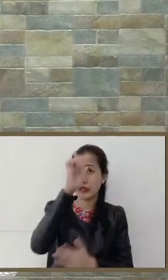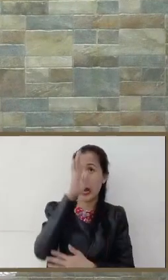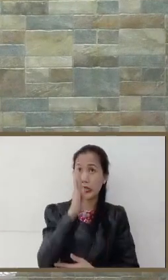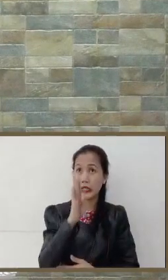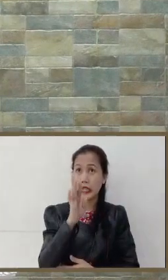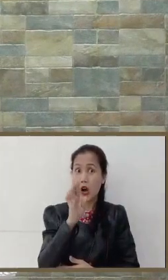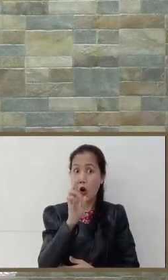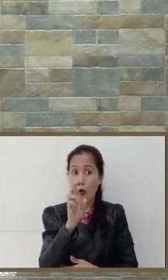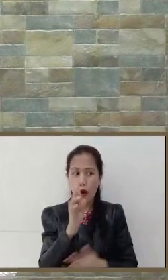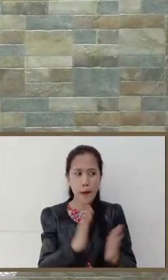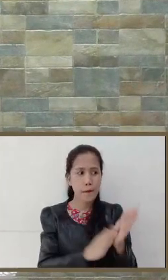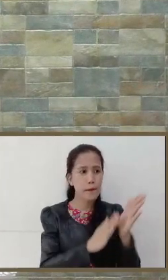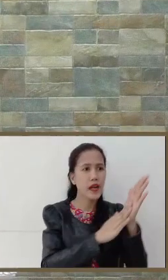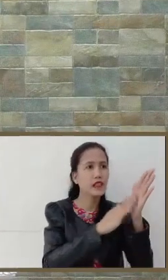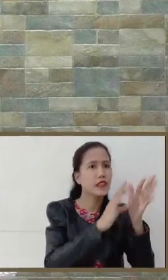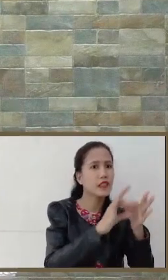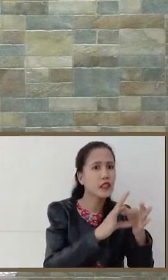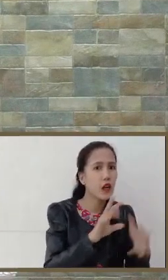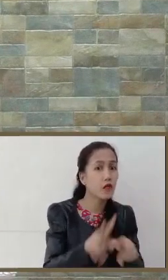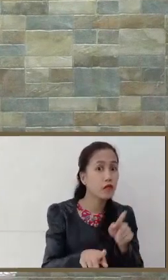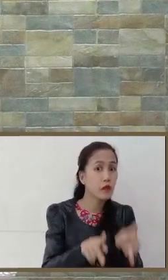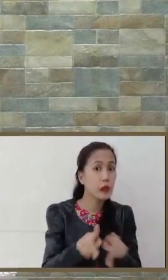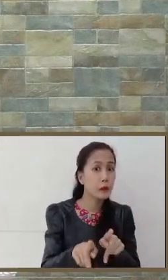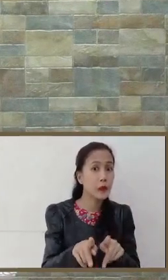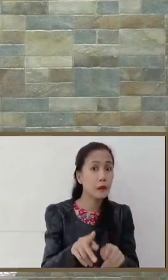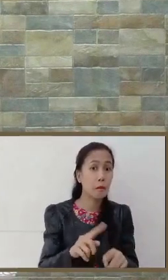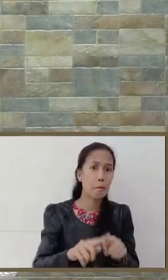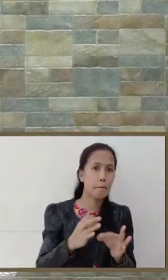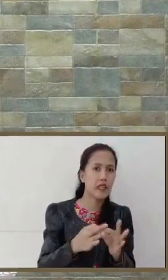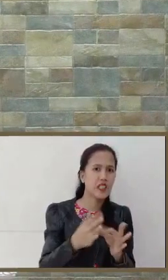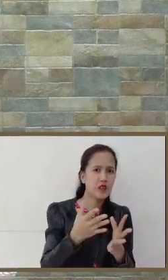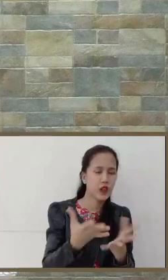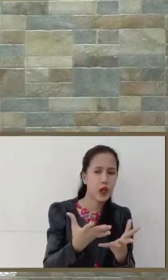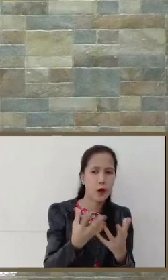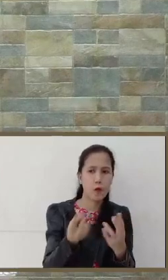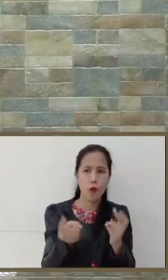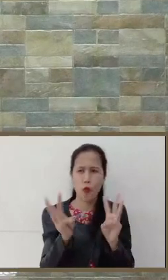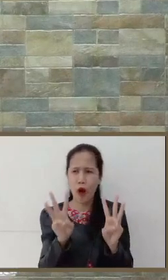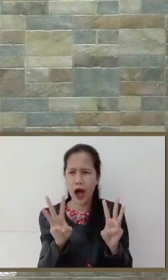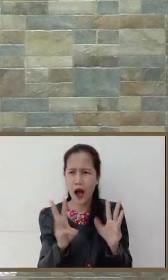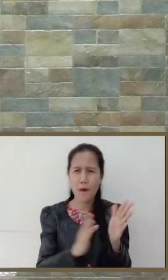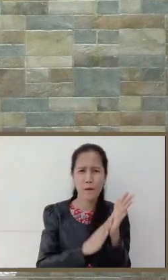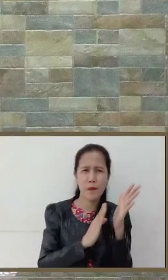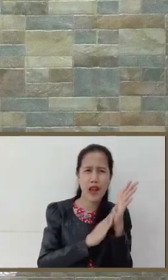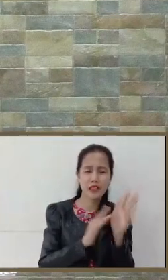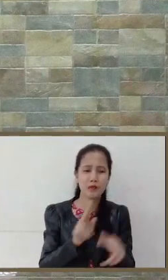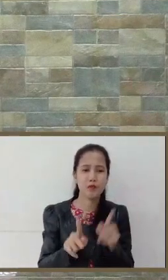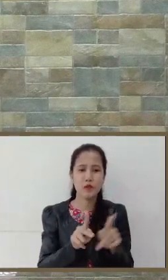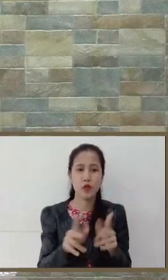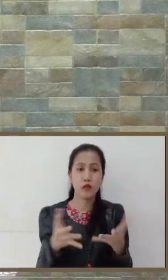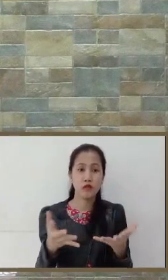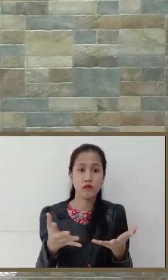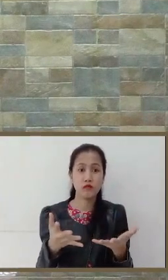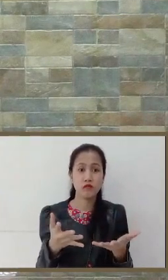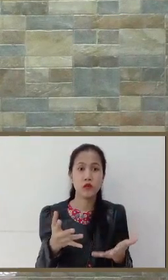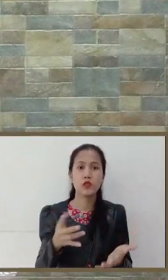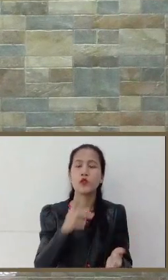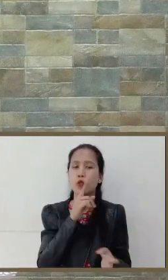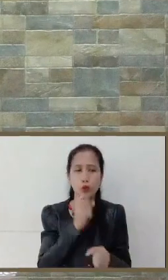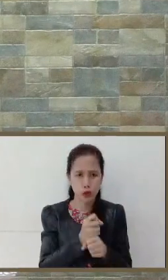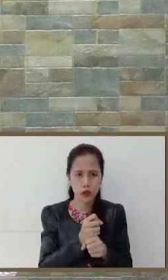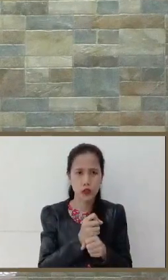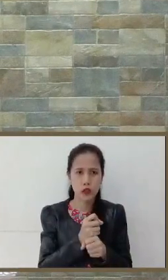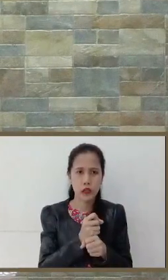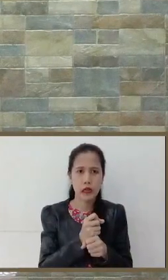Diyos. Pero kung sa tao, talagang aalis tayo sa gawain ng Panginoon. Pero kung sa Diyos, anumang mangyari, mapahiyaman ako. Could you imagine? Masaya sila